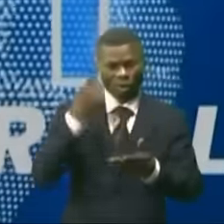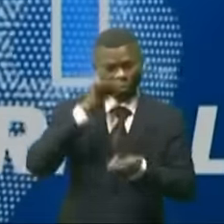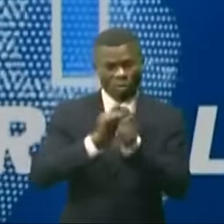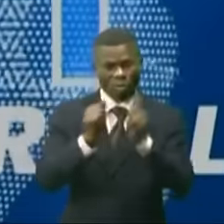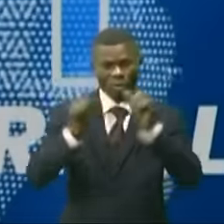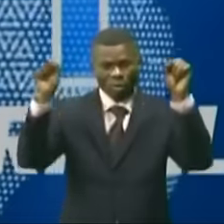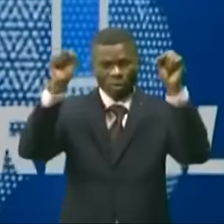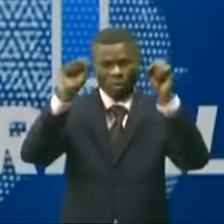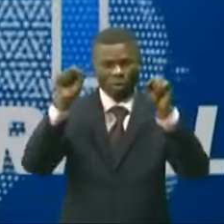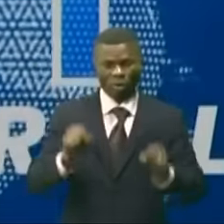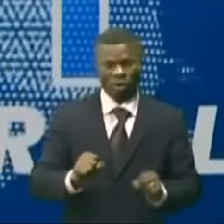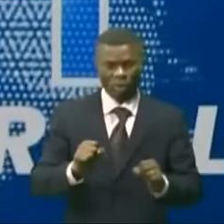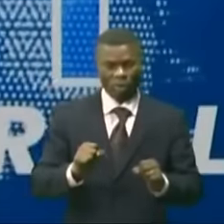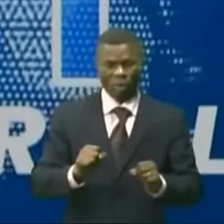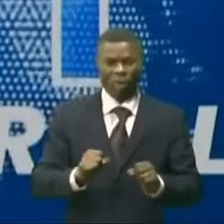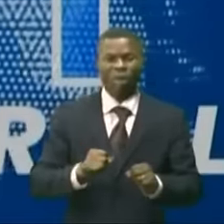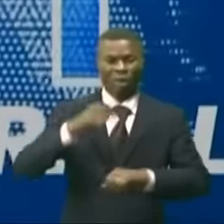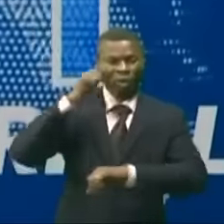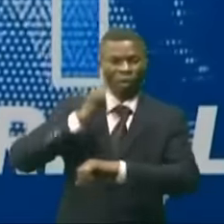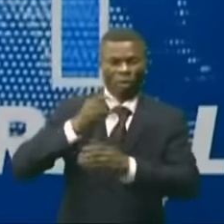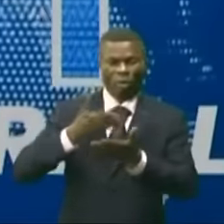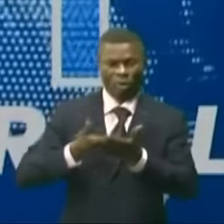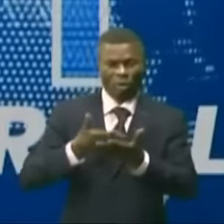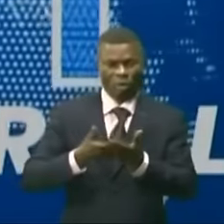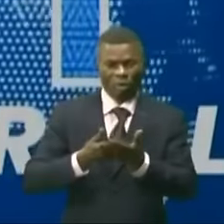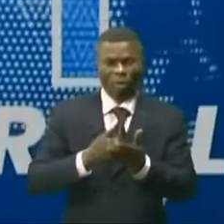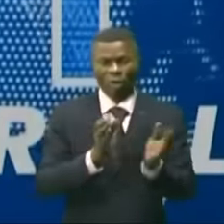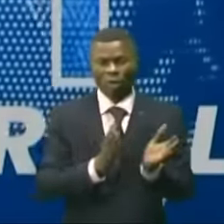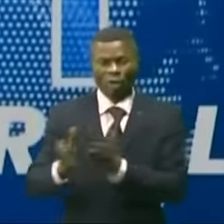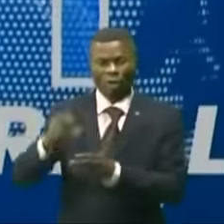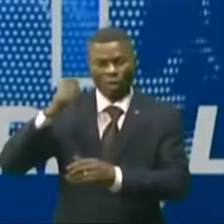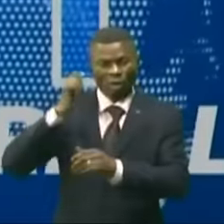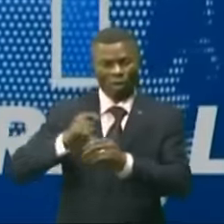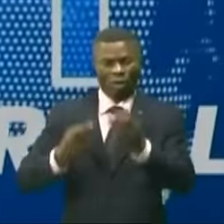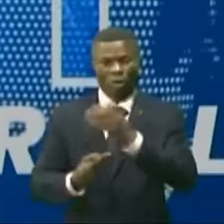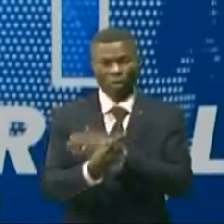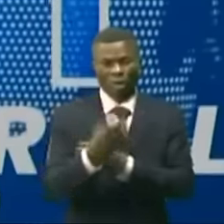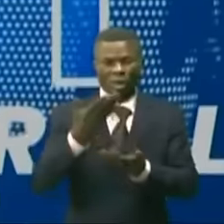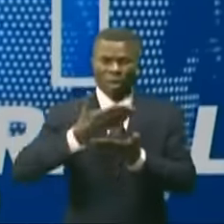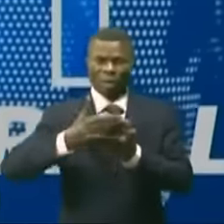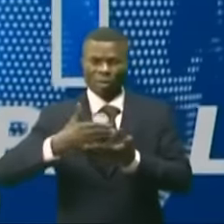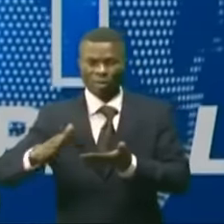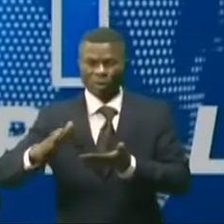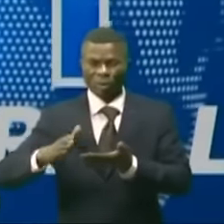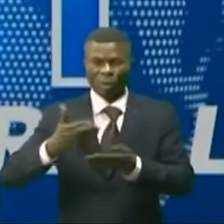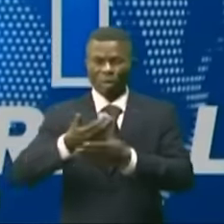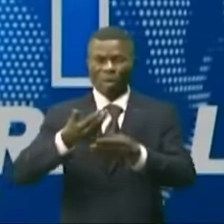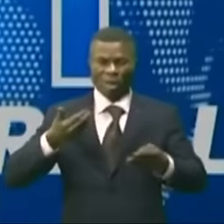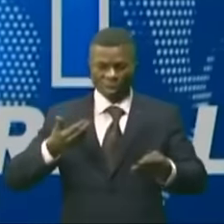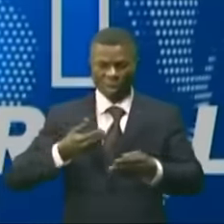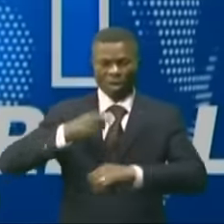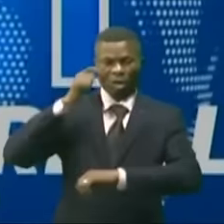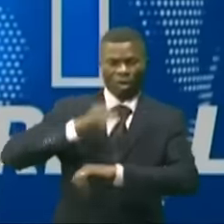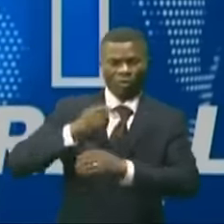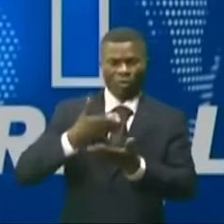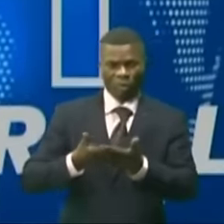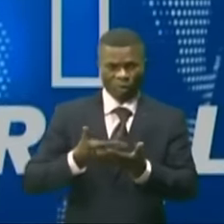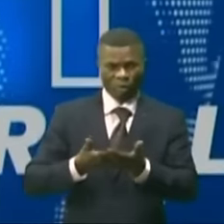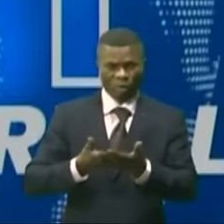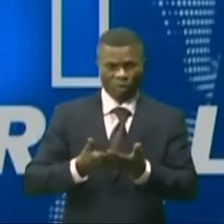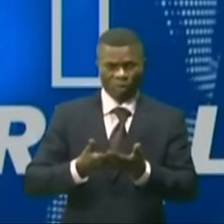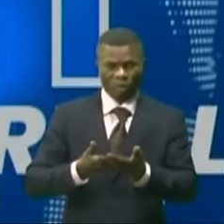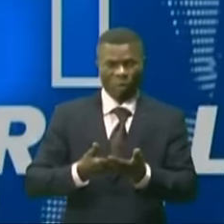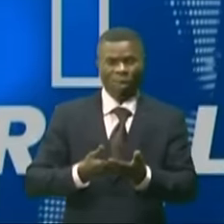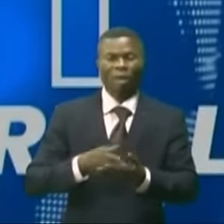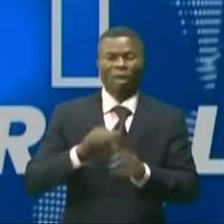système inquisitorial de la procédure judiciaire en phase préjuridictionnelle il est